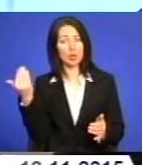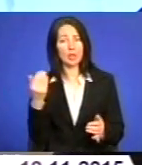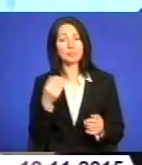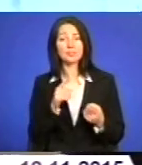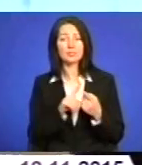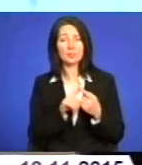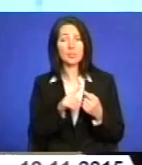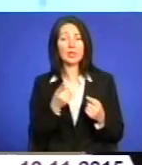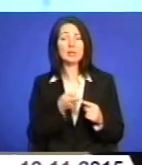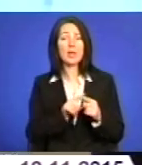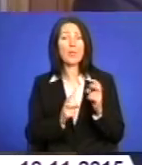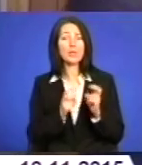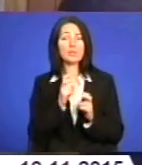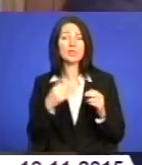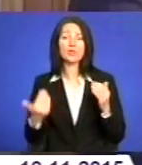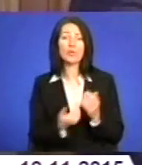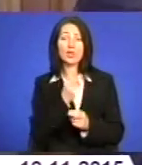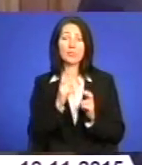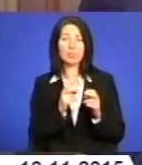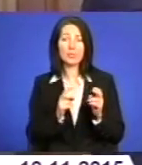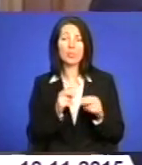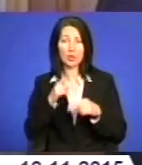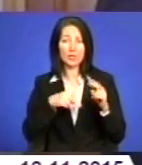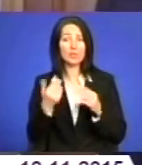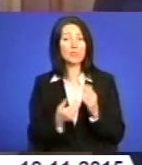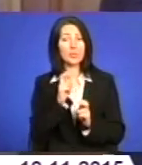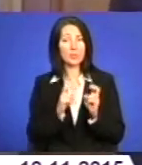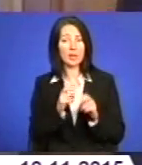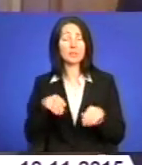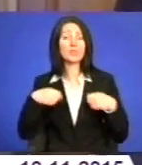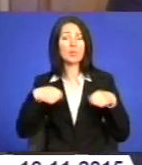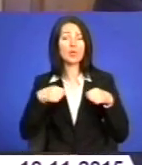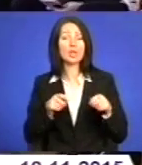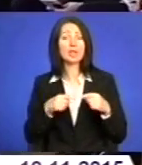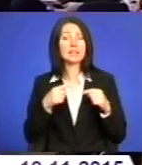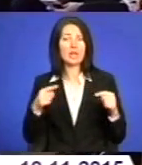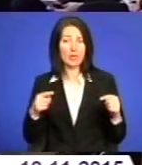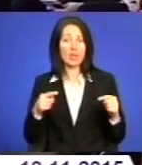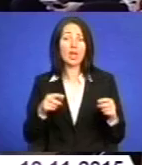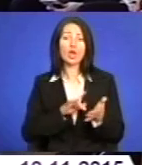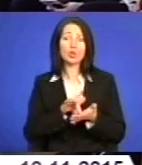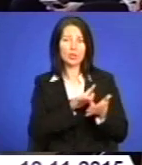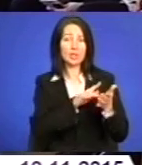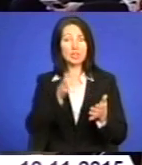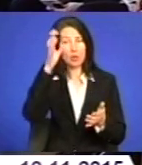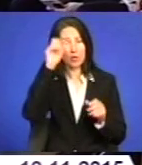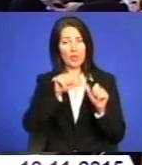це будівництво нових підприємств, експорт сировини, туристичні та наукові форуми, обмін досвідом у